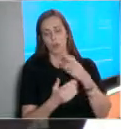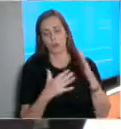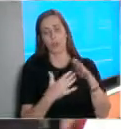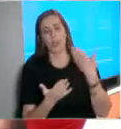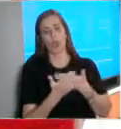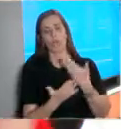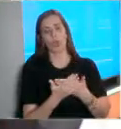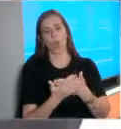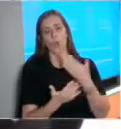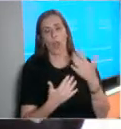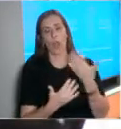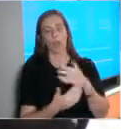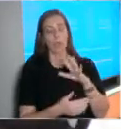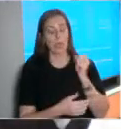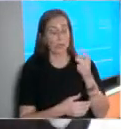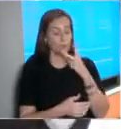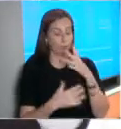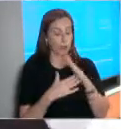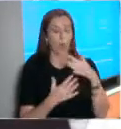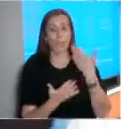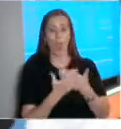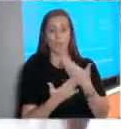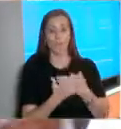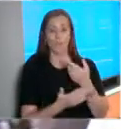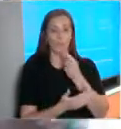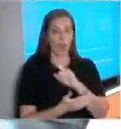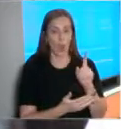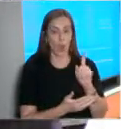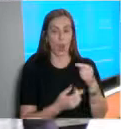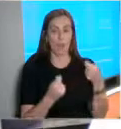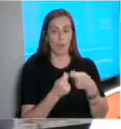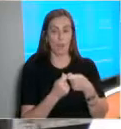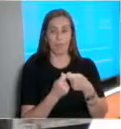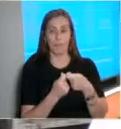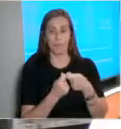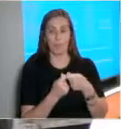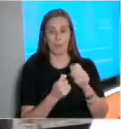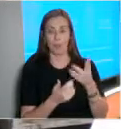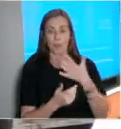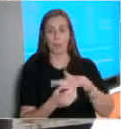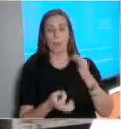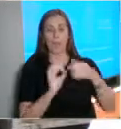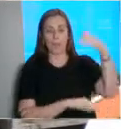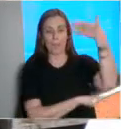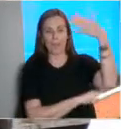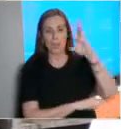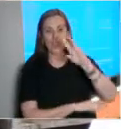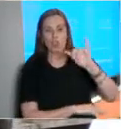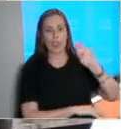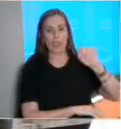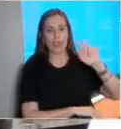עובדות. אם הוא ילך על פי עובדות ולא על פי התרחישים של שי ניצן,